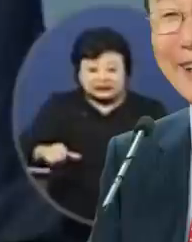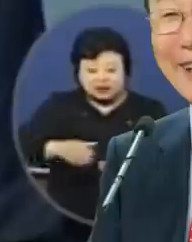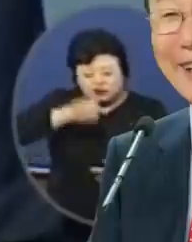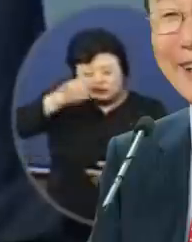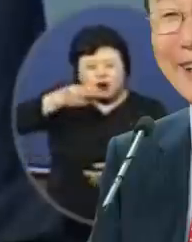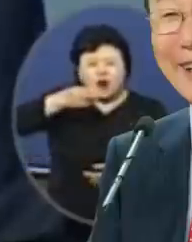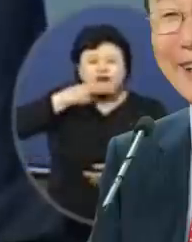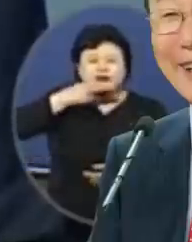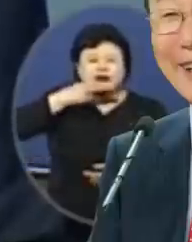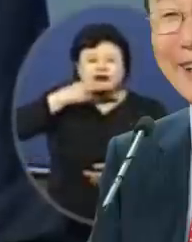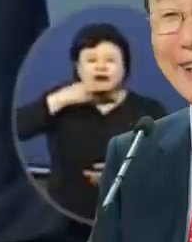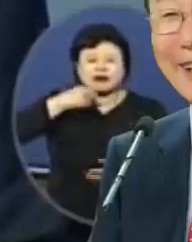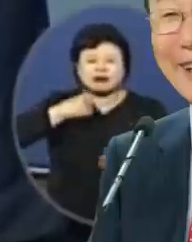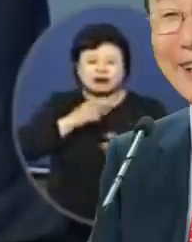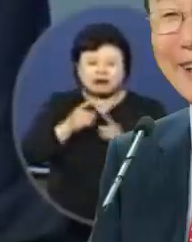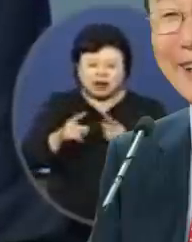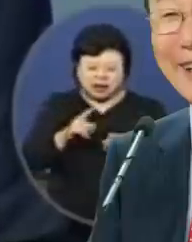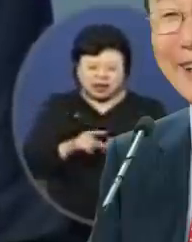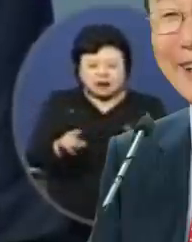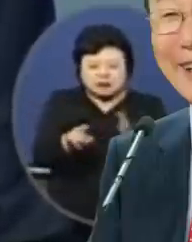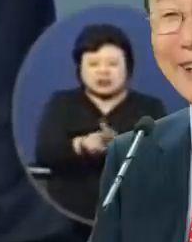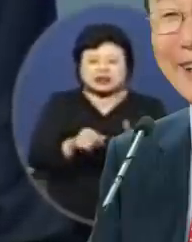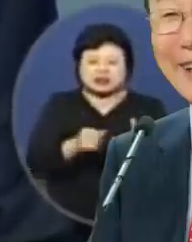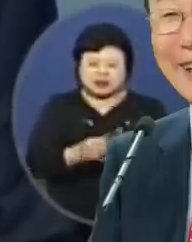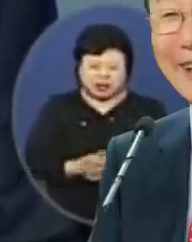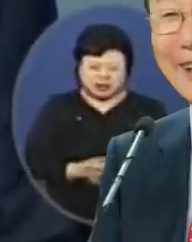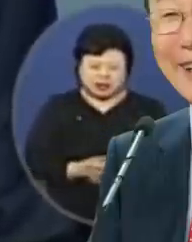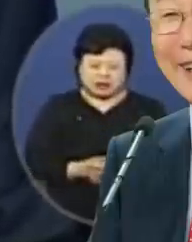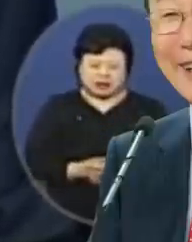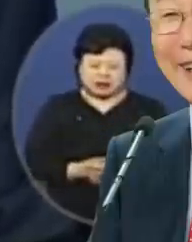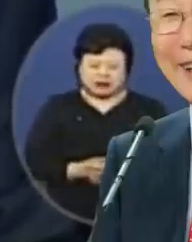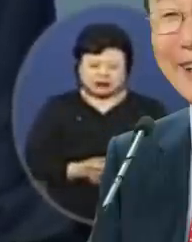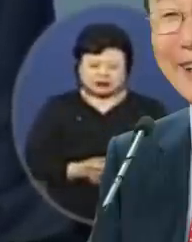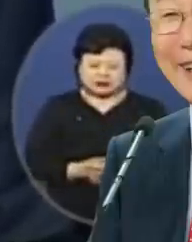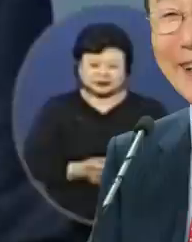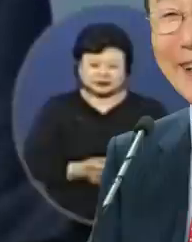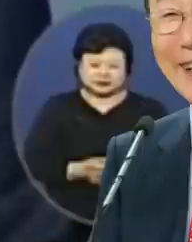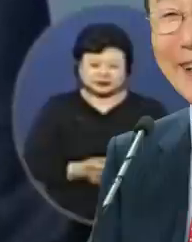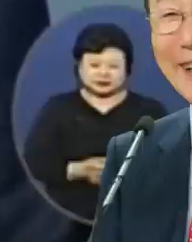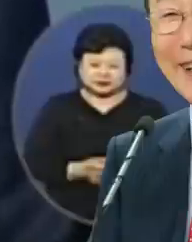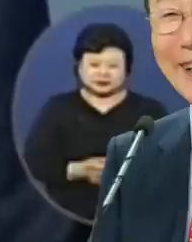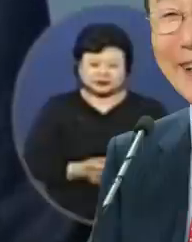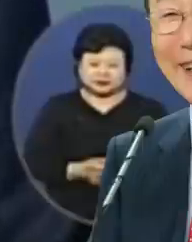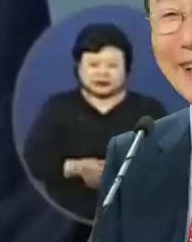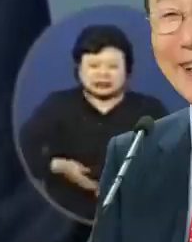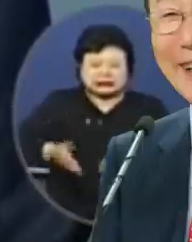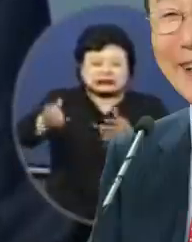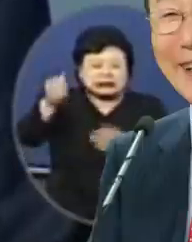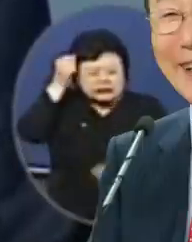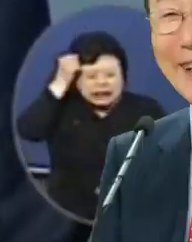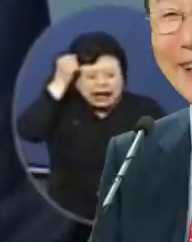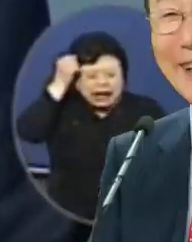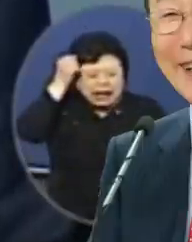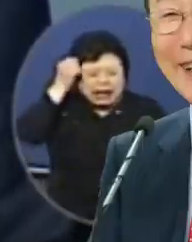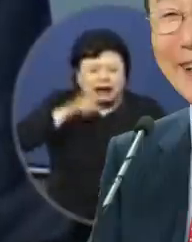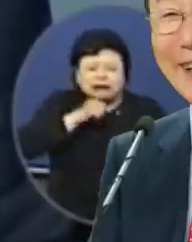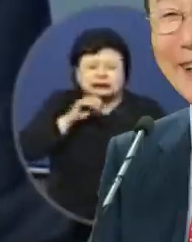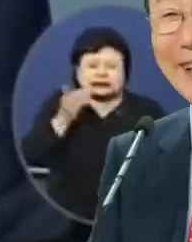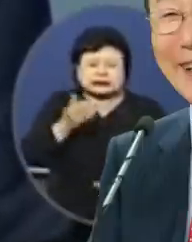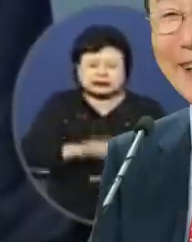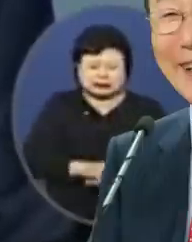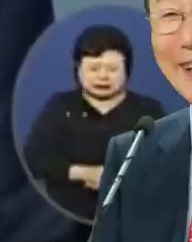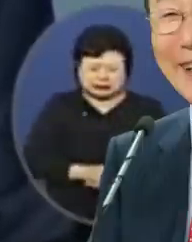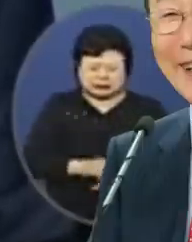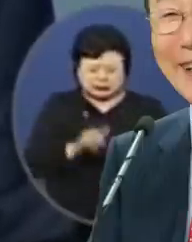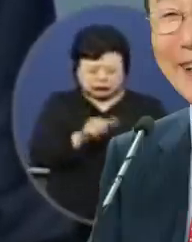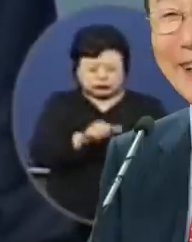꿈은 아무데도 없다는 맏아들은 어떻게 됐을까요? 노숙자가 되어 있어요. 노숙자,